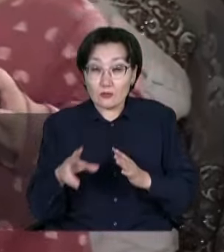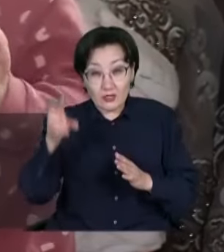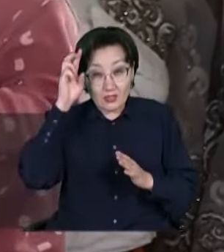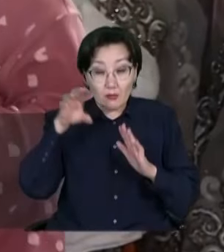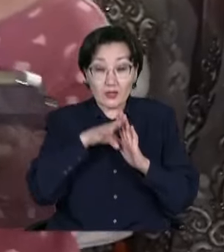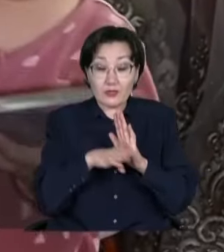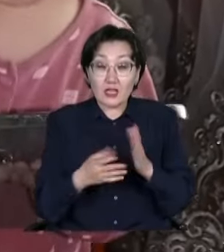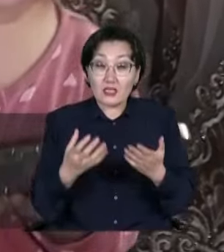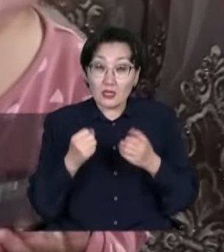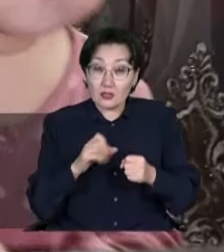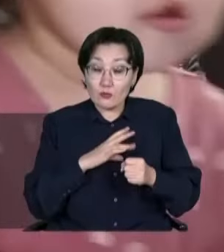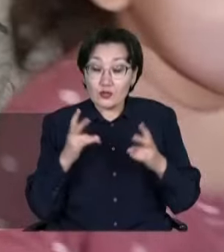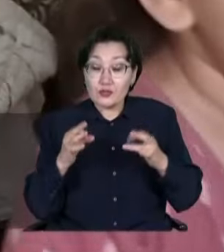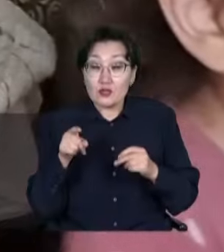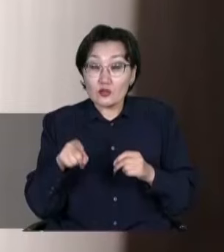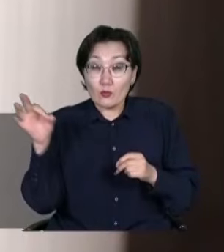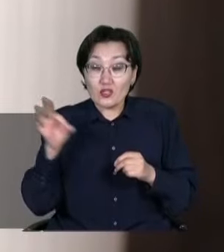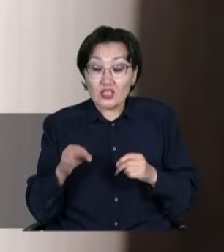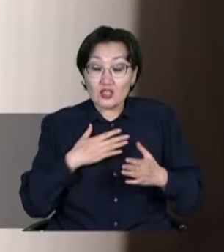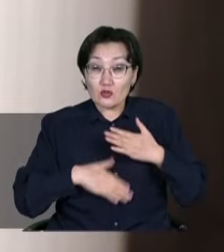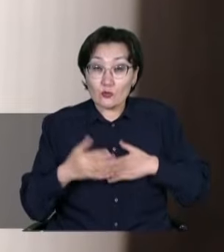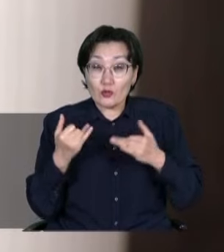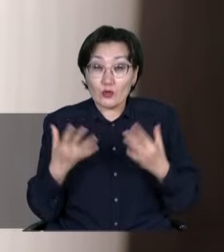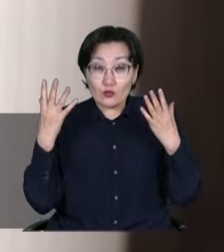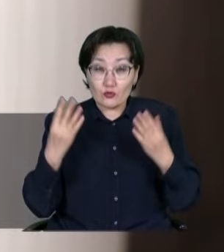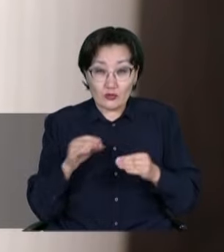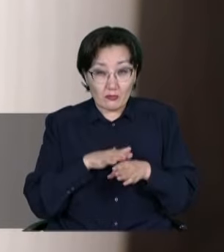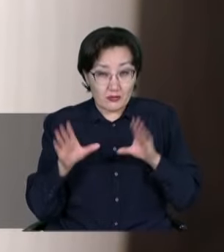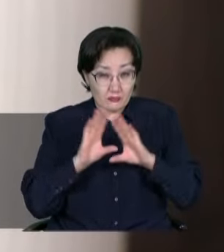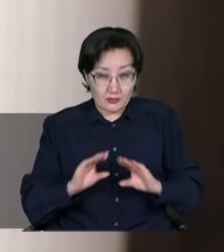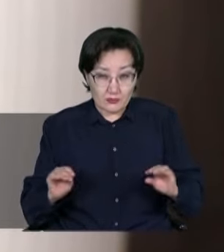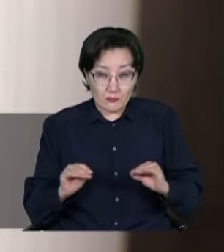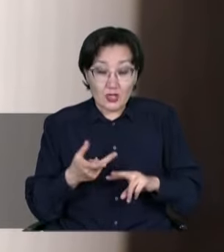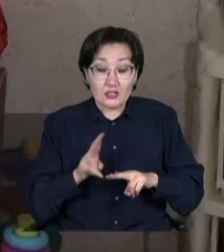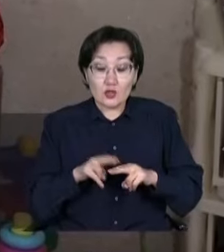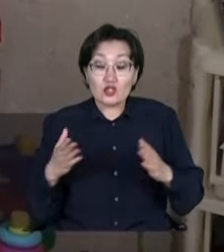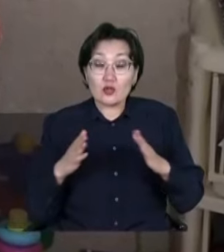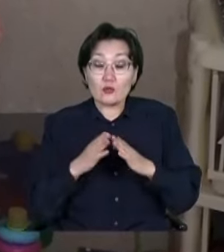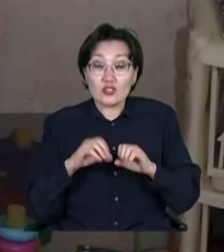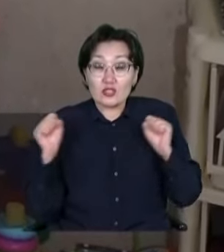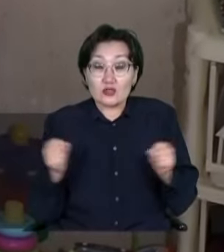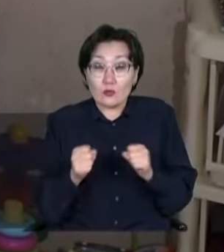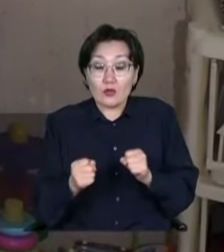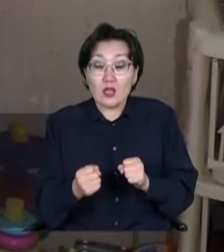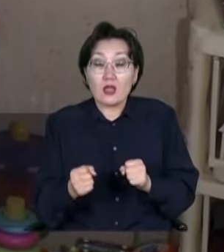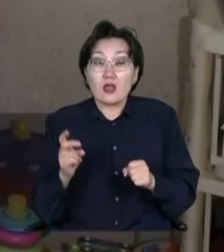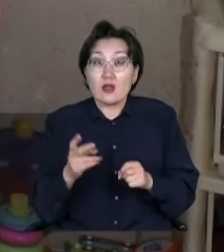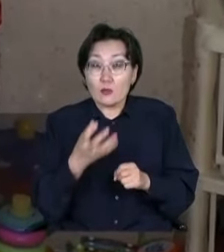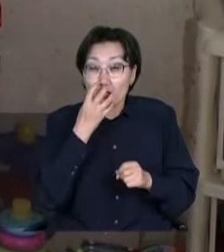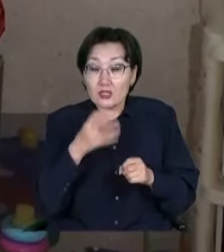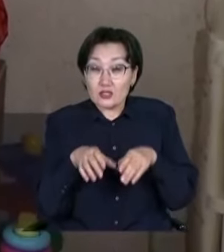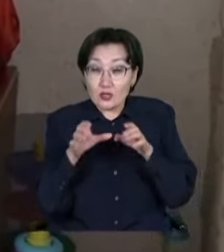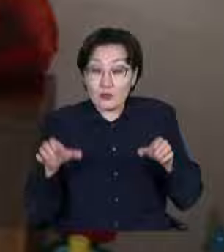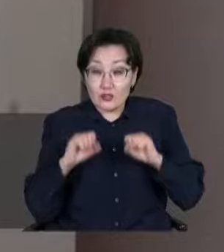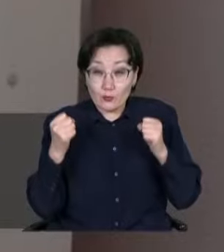мемлекеттік бағдарламамен алған. Алайда сол кездегі қуаныш бүгінде су сепкендей басылды дейді. Себебі баспана суық, жылтқыш, пешсіз мүмкін емес. Ыстық